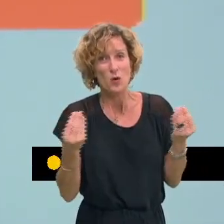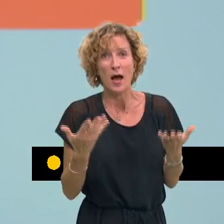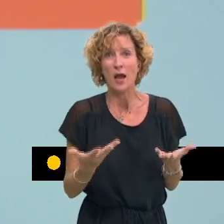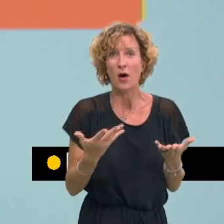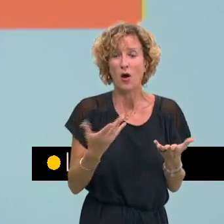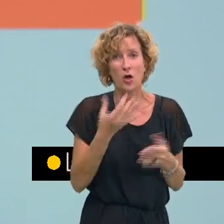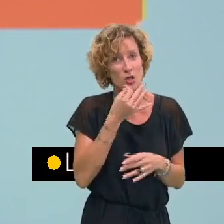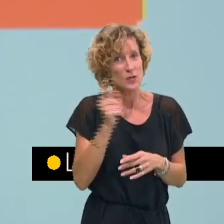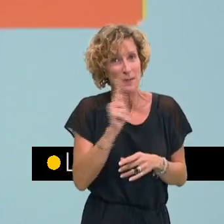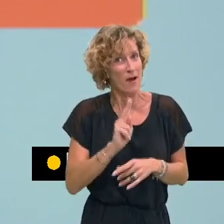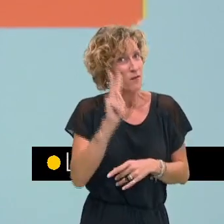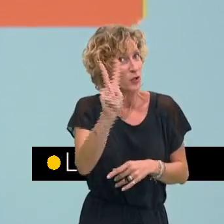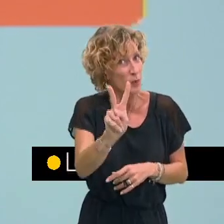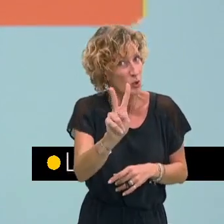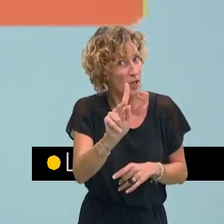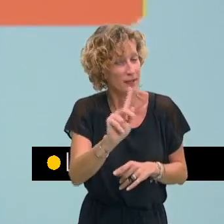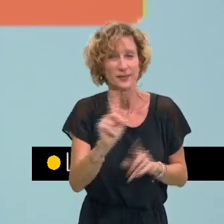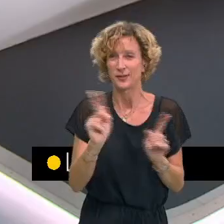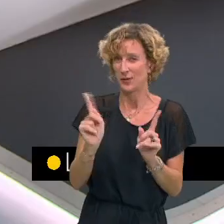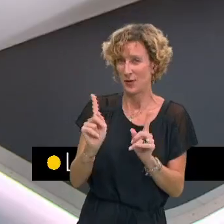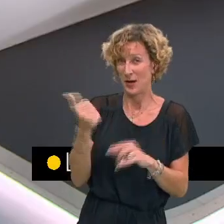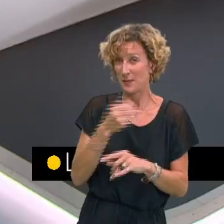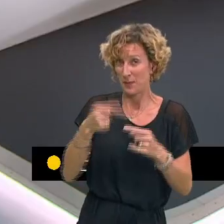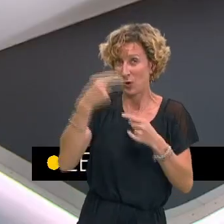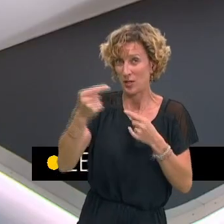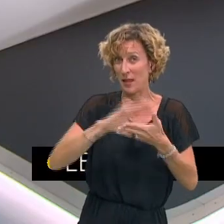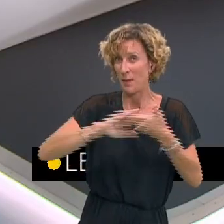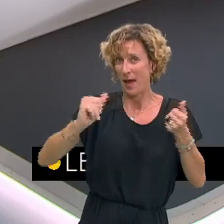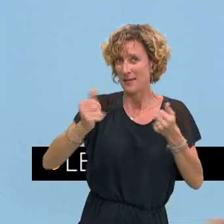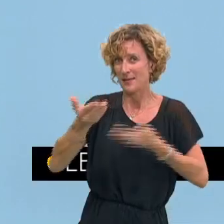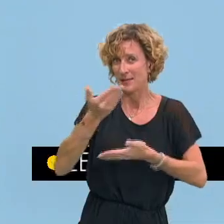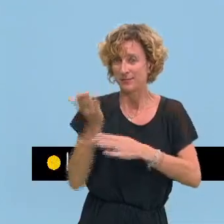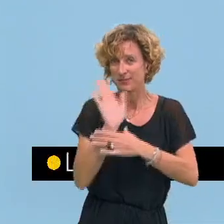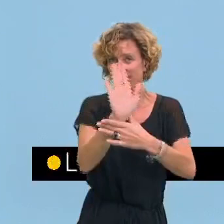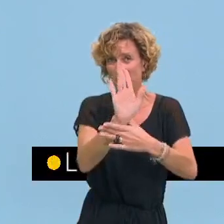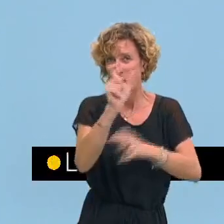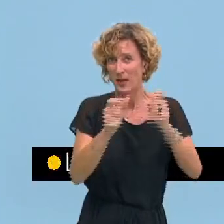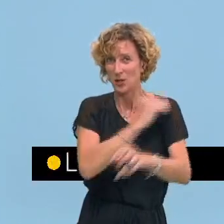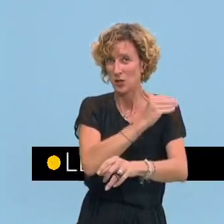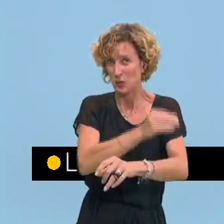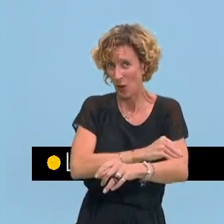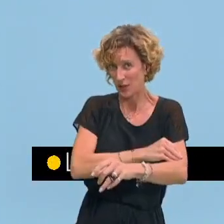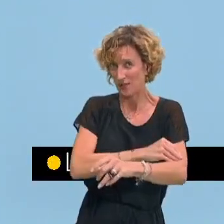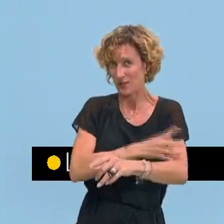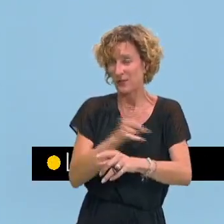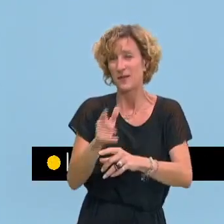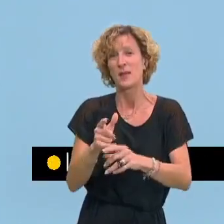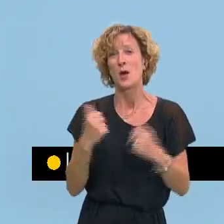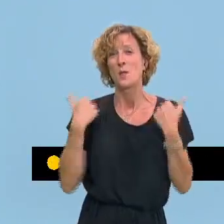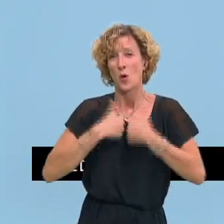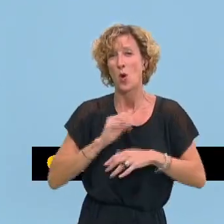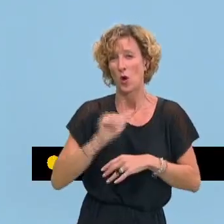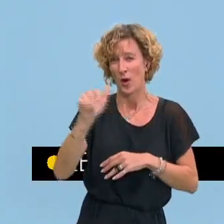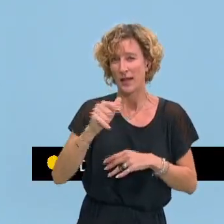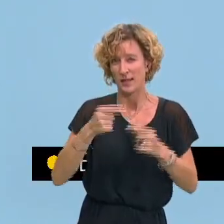vous dis pas à vendredi prochain ce soir. Non, la semaine prochaine on laisse place au grand raid, aux sportifs. Moi je vais aller sur les abords des sentiers et je vous retrouve la semaine d'après.